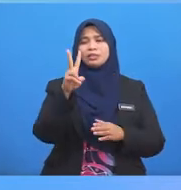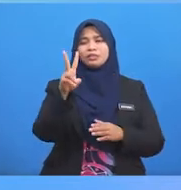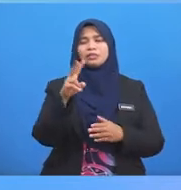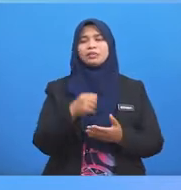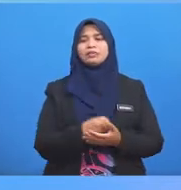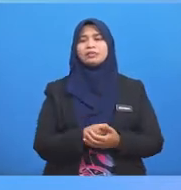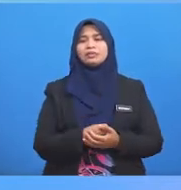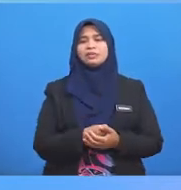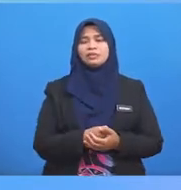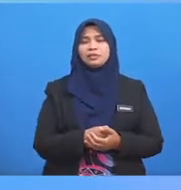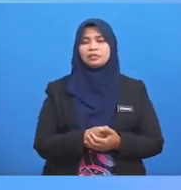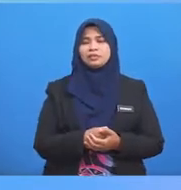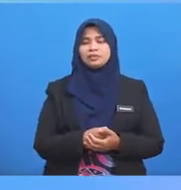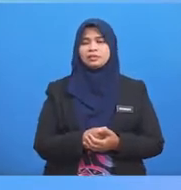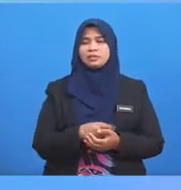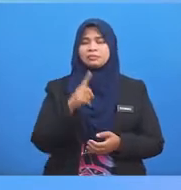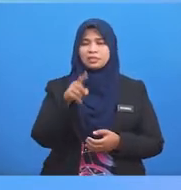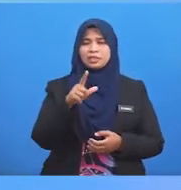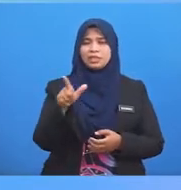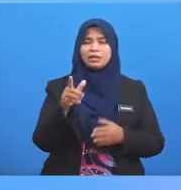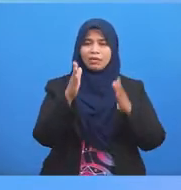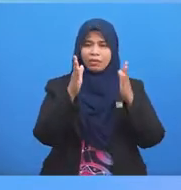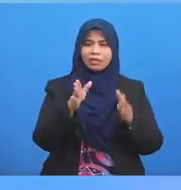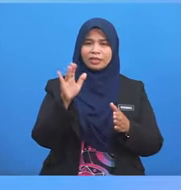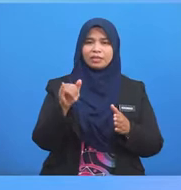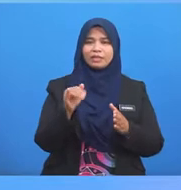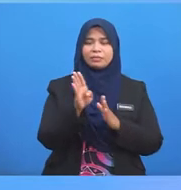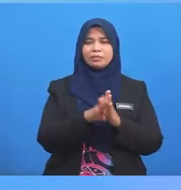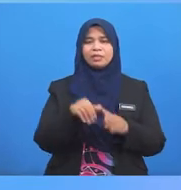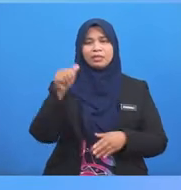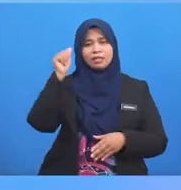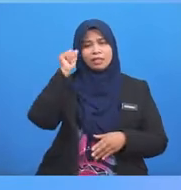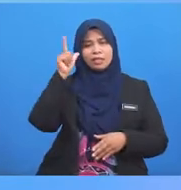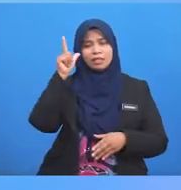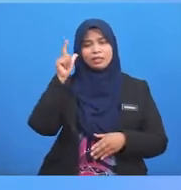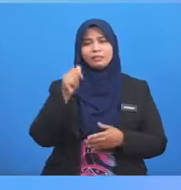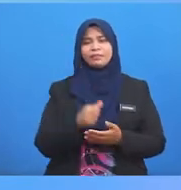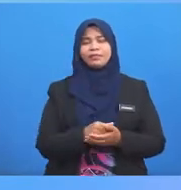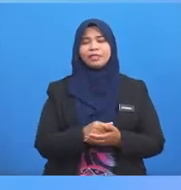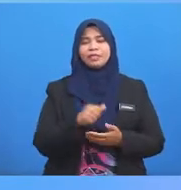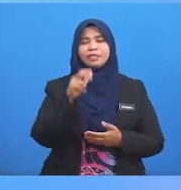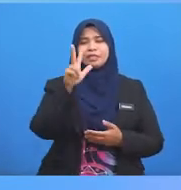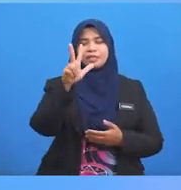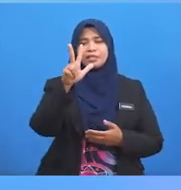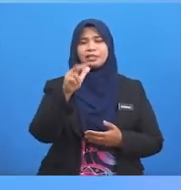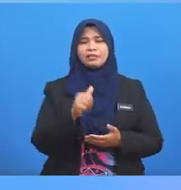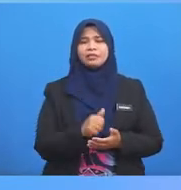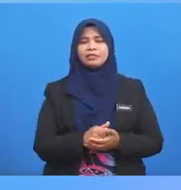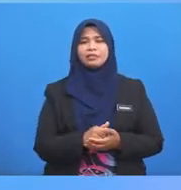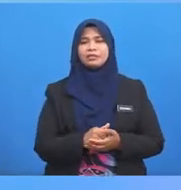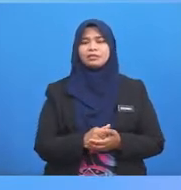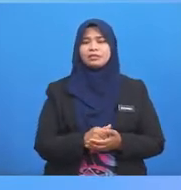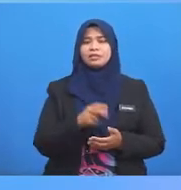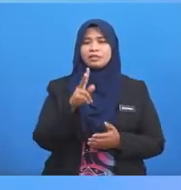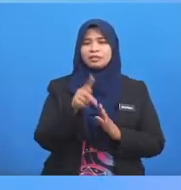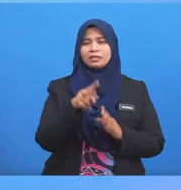penggadai dan pemegang gadai mestilah orang yang berakal sihat. Syarat ketiga pula,